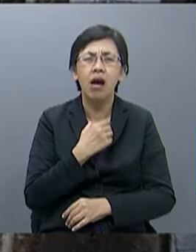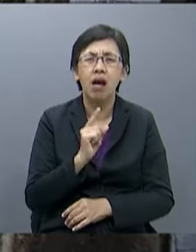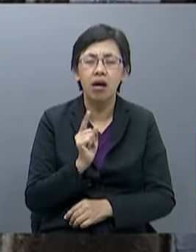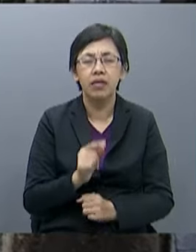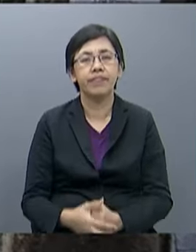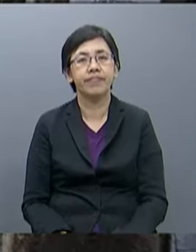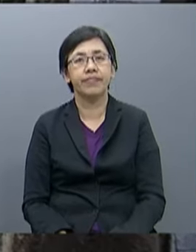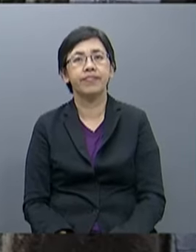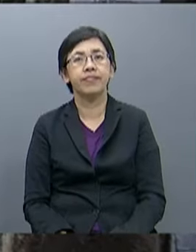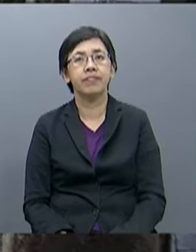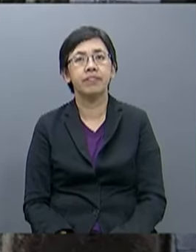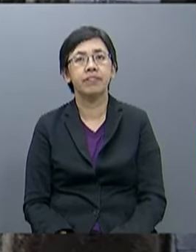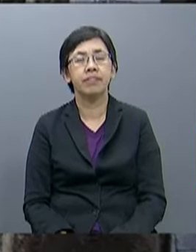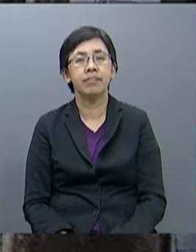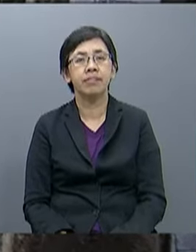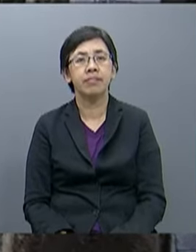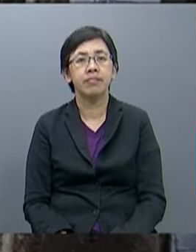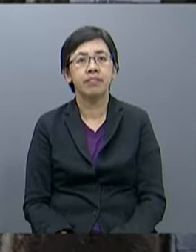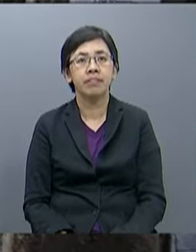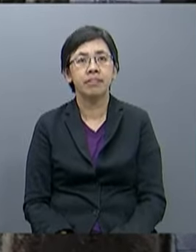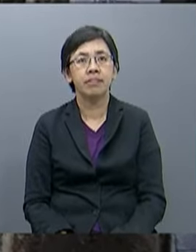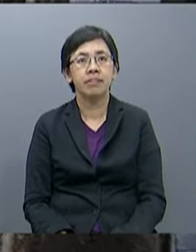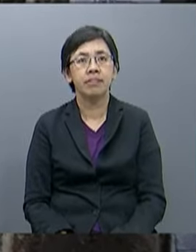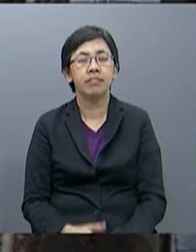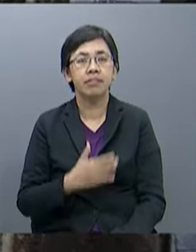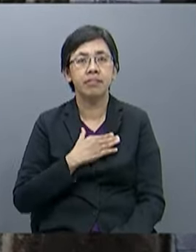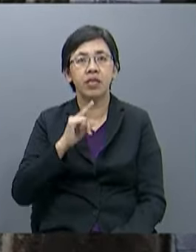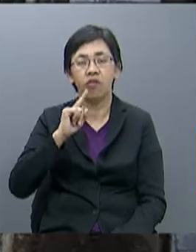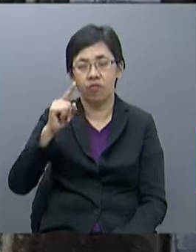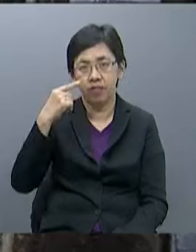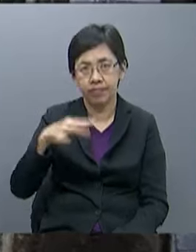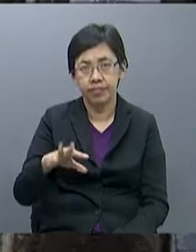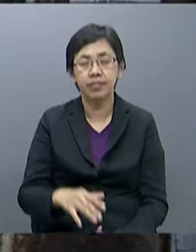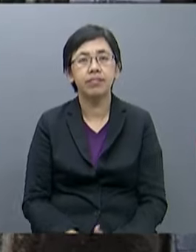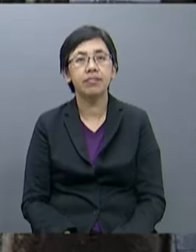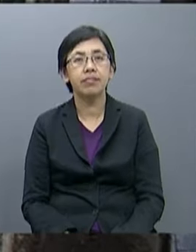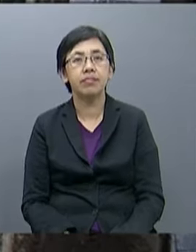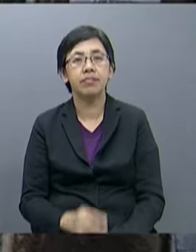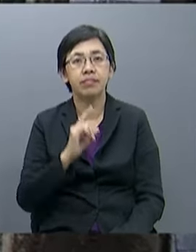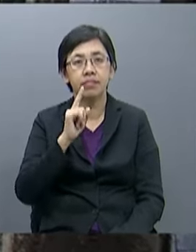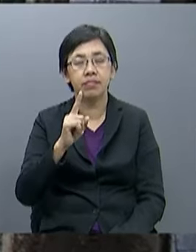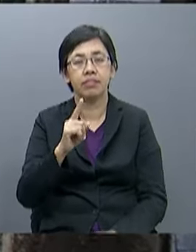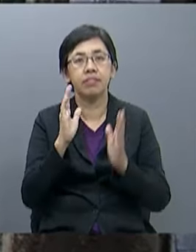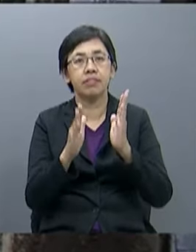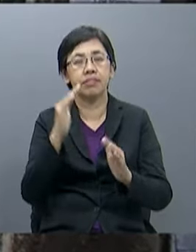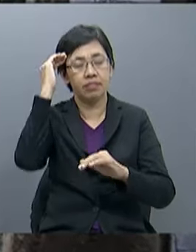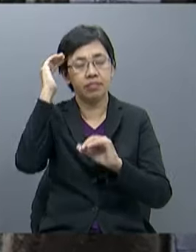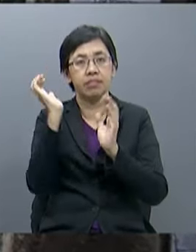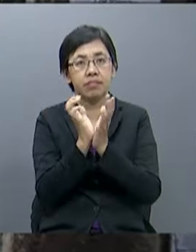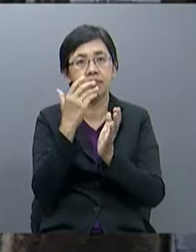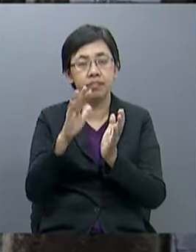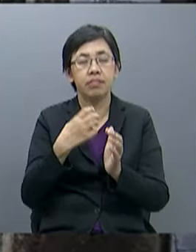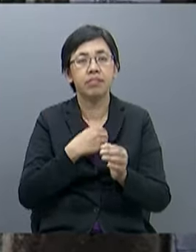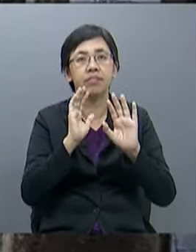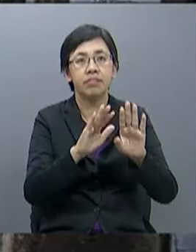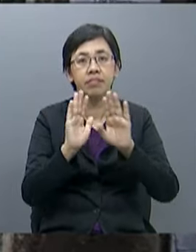คืออาตมาภาพได้ไปร้องทุกข์กล่าวโทษไว้นะที่กับเจ้าหน้าที่เพราะฉะนั้นก็ขอฝาก